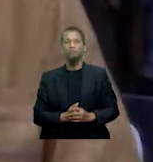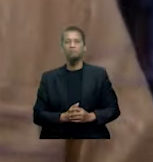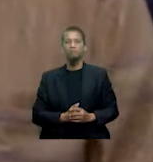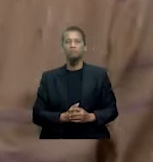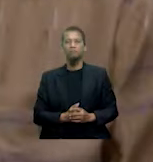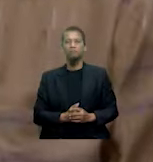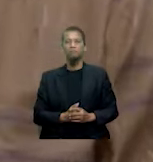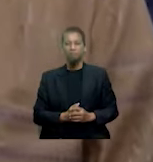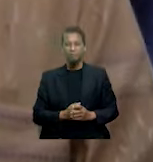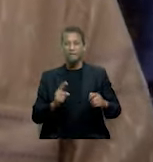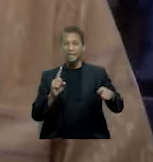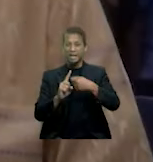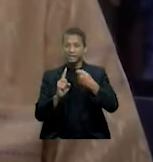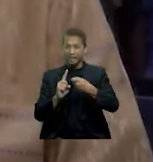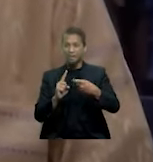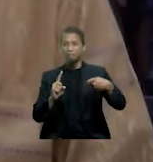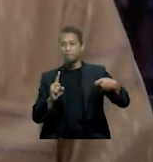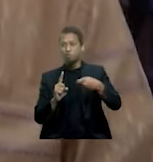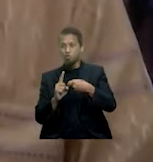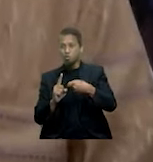Kekerasan pembunuhan yang tidak bisa